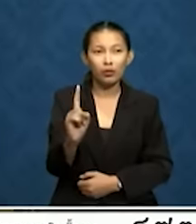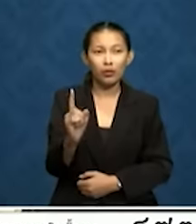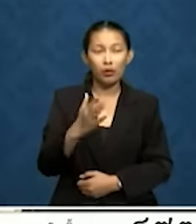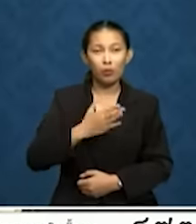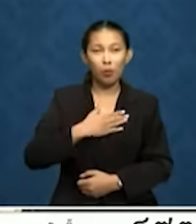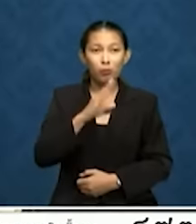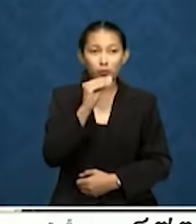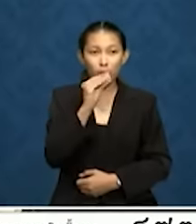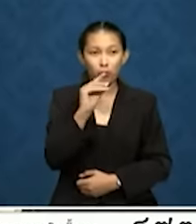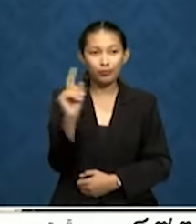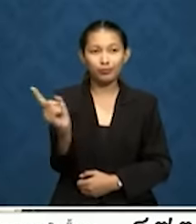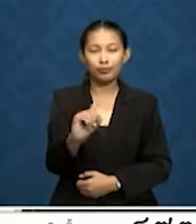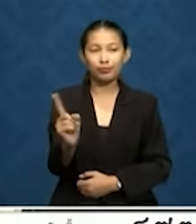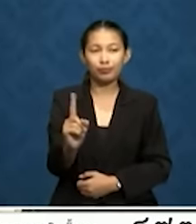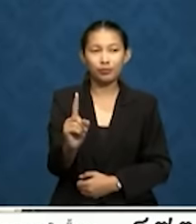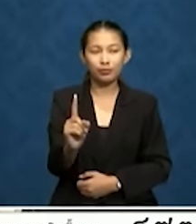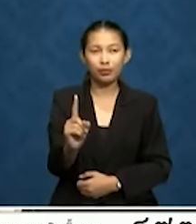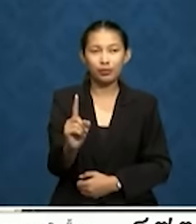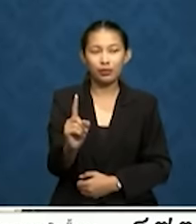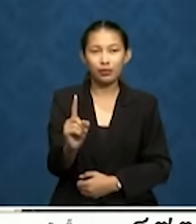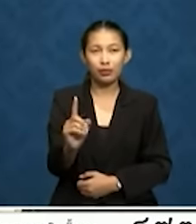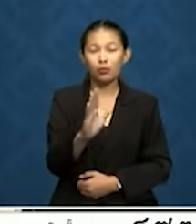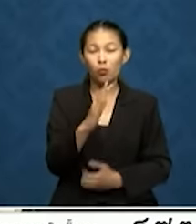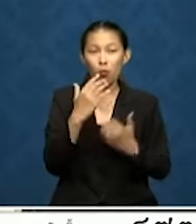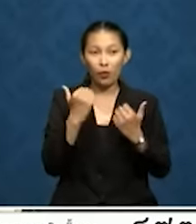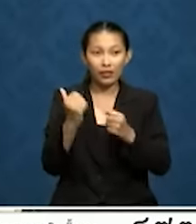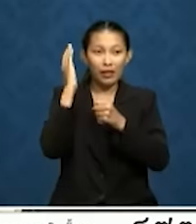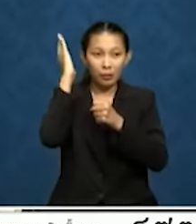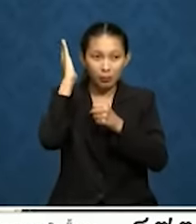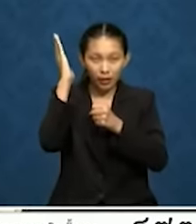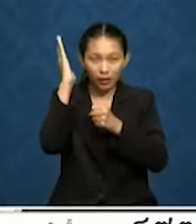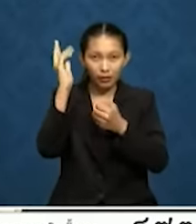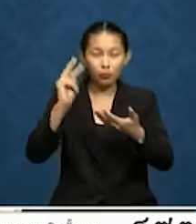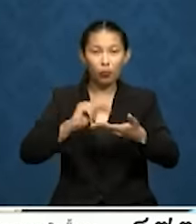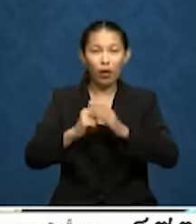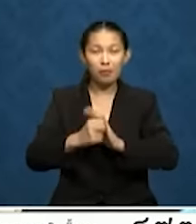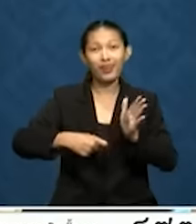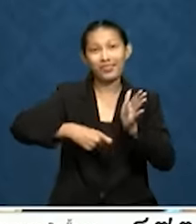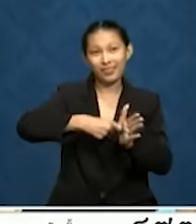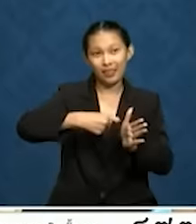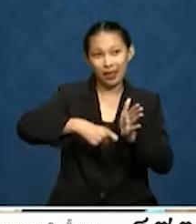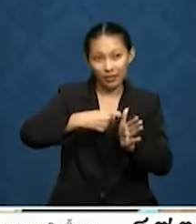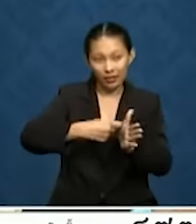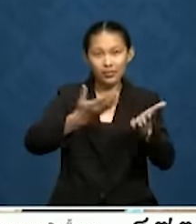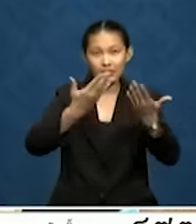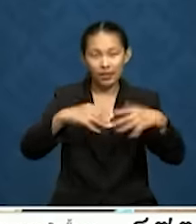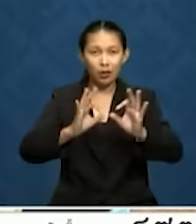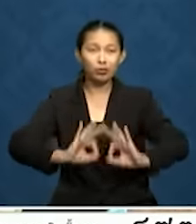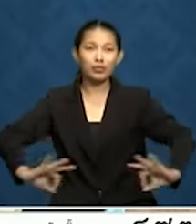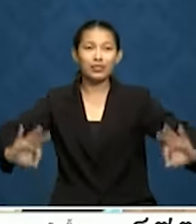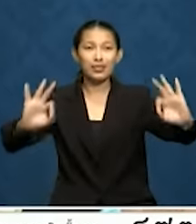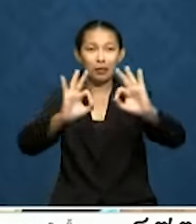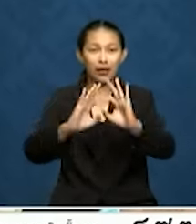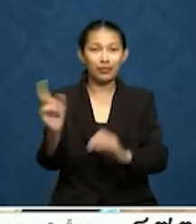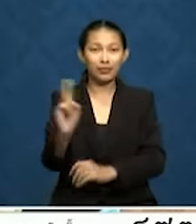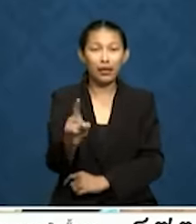มยืนยันนะครับว่าที่จะอภิปรายในวันนี้เป็นการอภิปรายเหตุผลและความจำเป็น